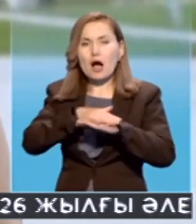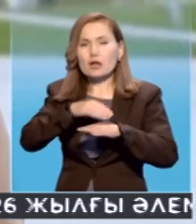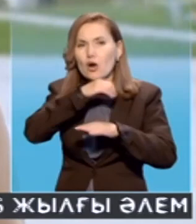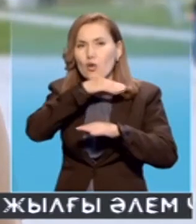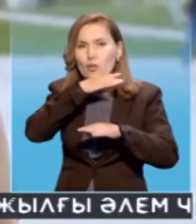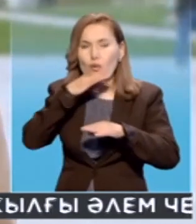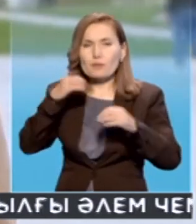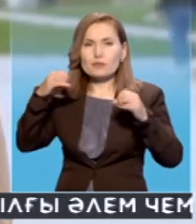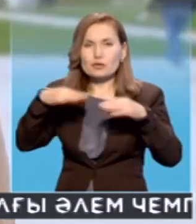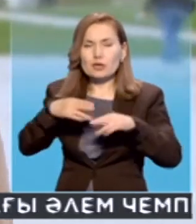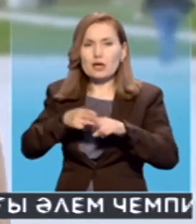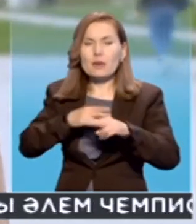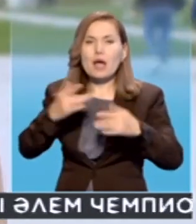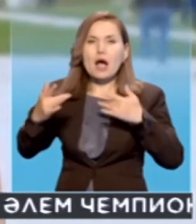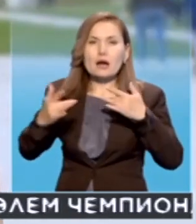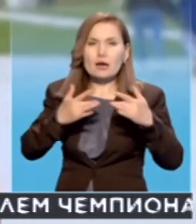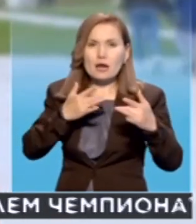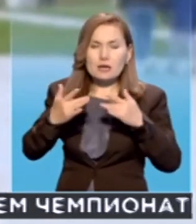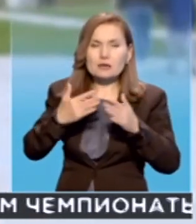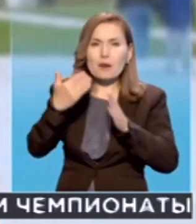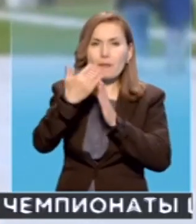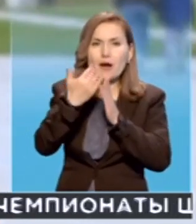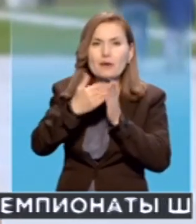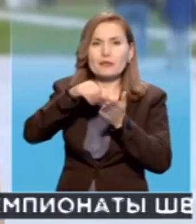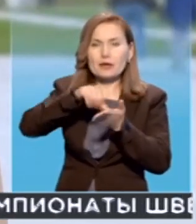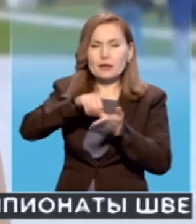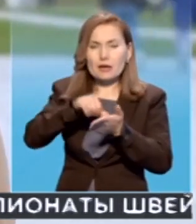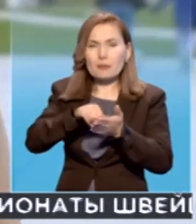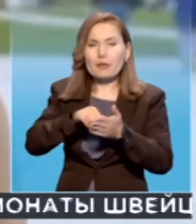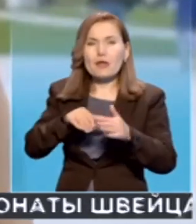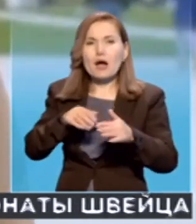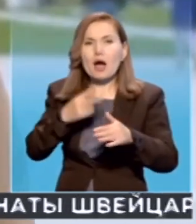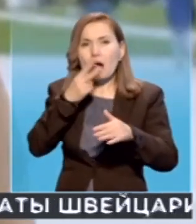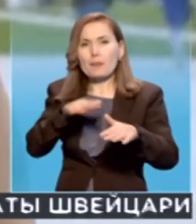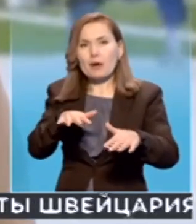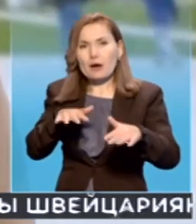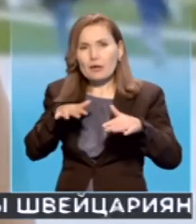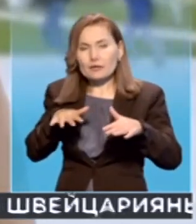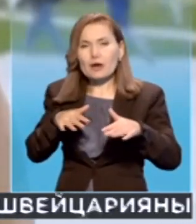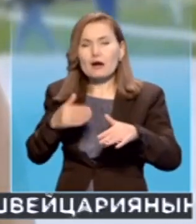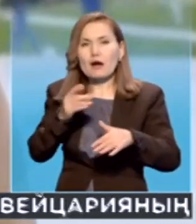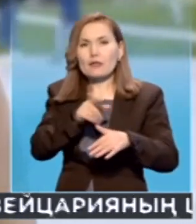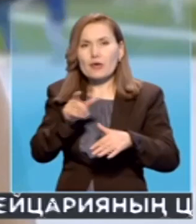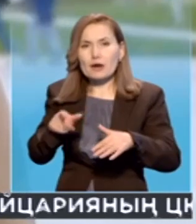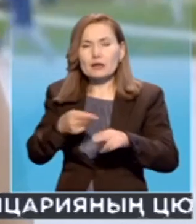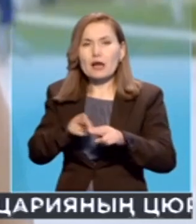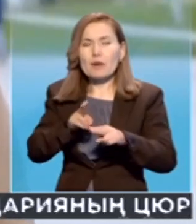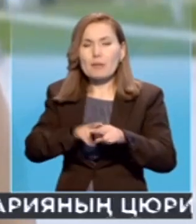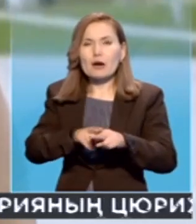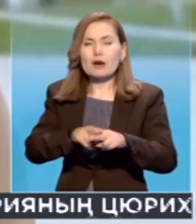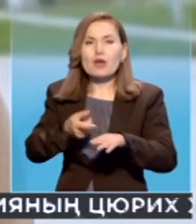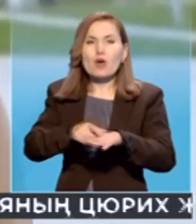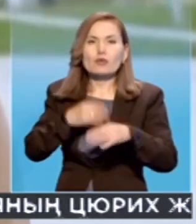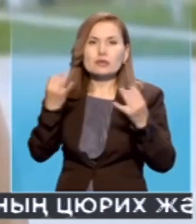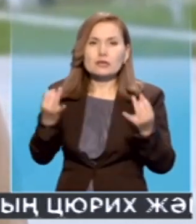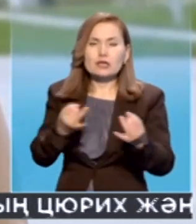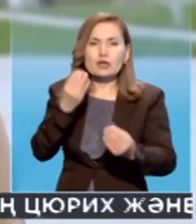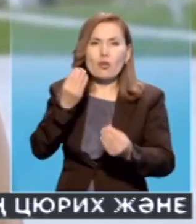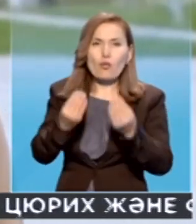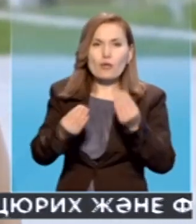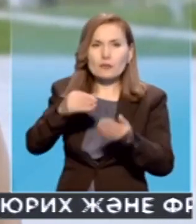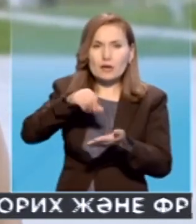Мұнда концерттік нөмірлерден басқа көрермендермен интерактив, сондай-ақ мемлекеттік рәміздер тарихынан сыр